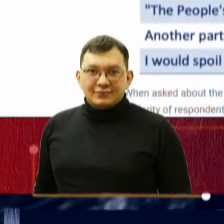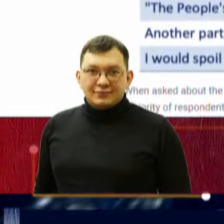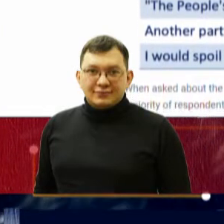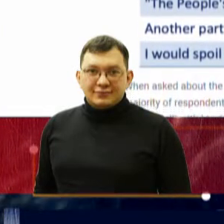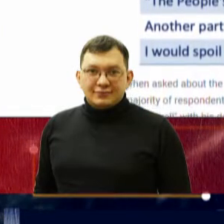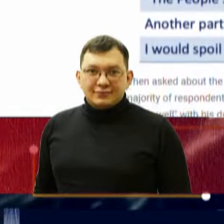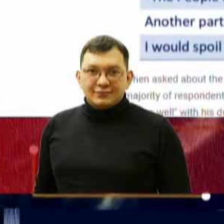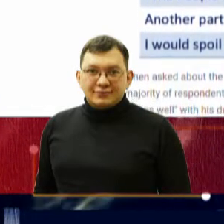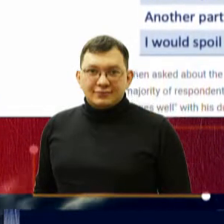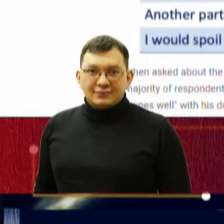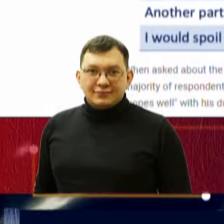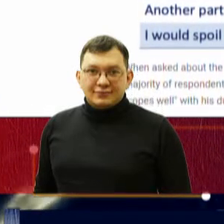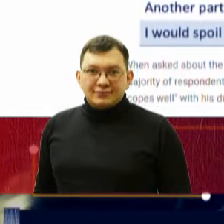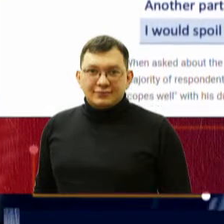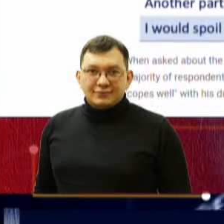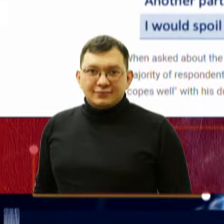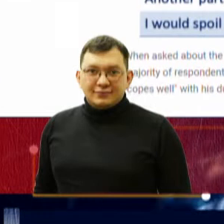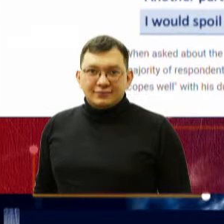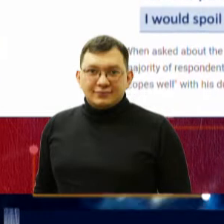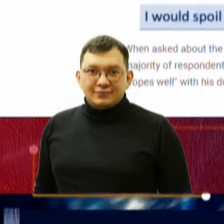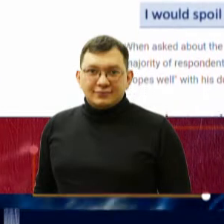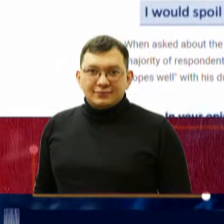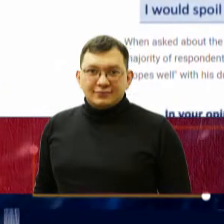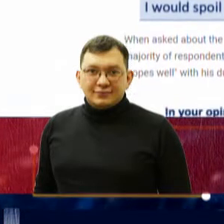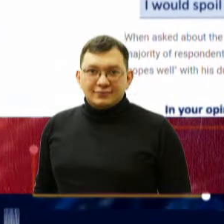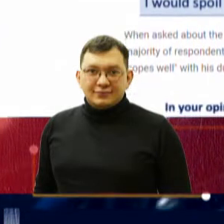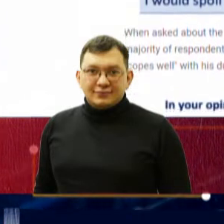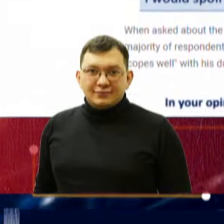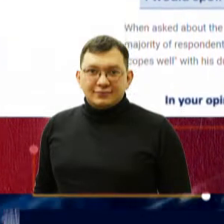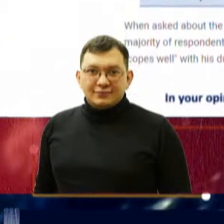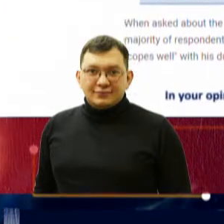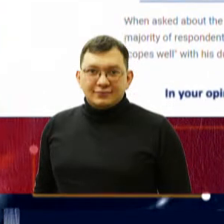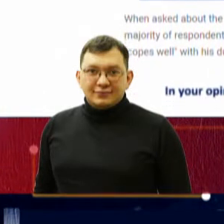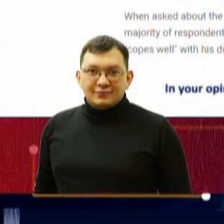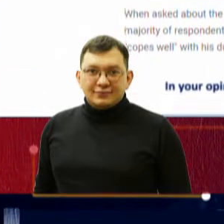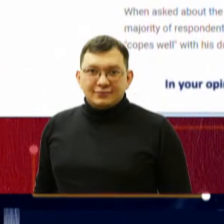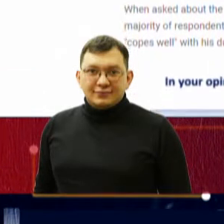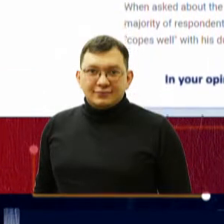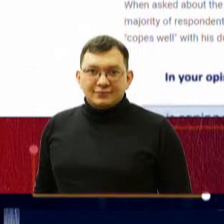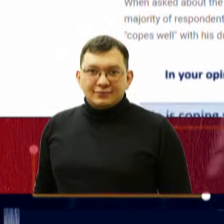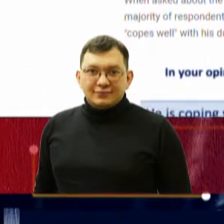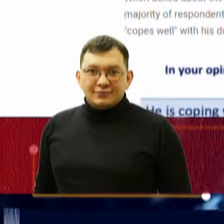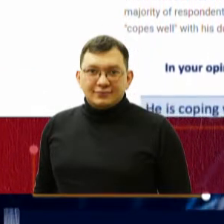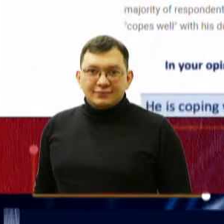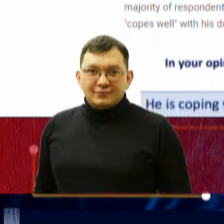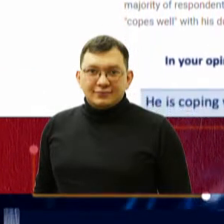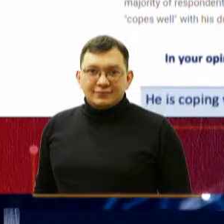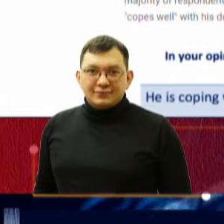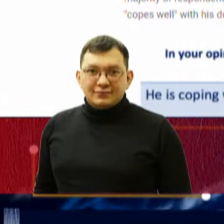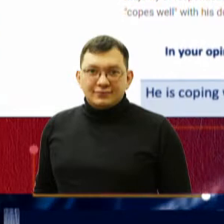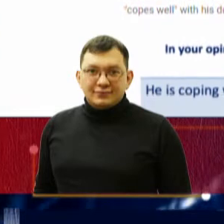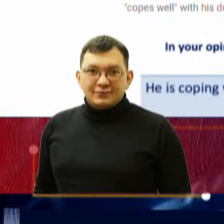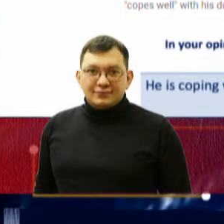само є і їх більшість, люди, які ще не визначились, вони ще думають, і